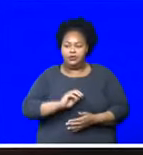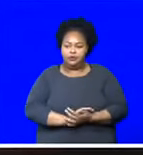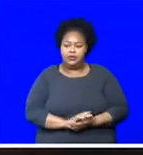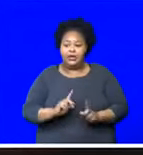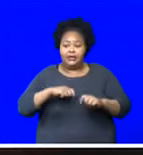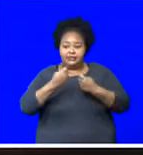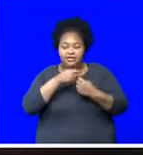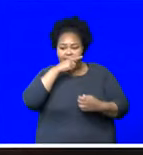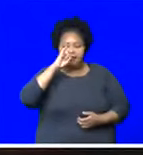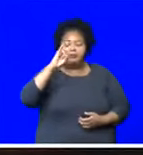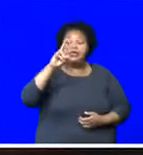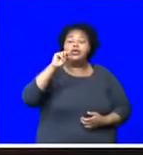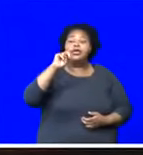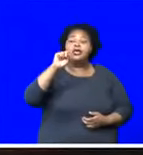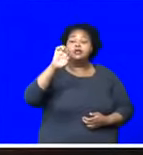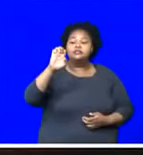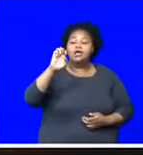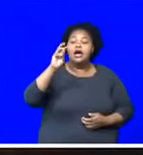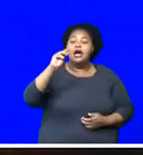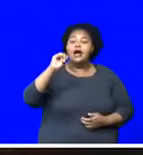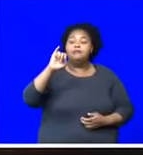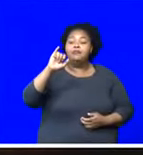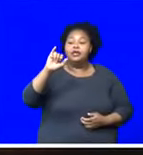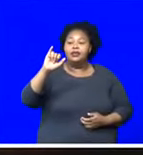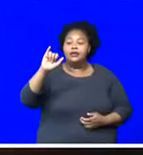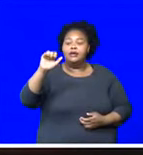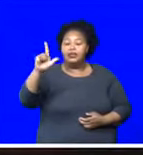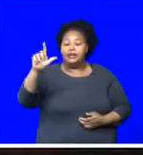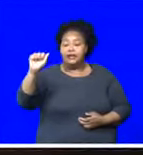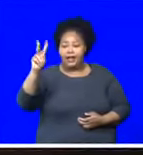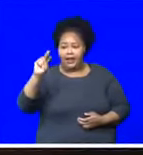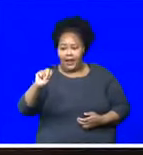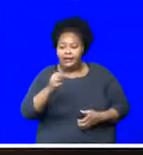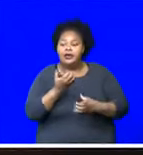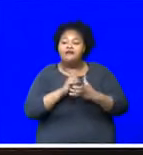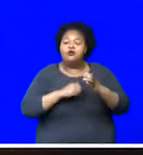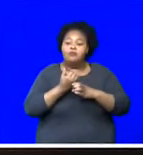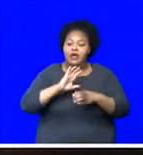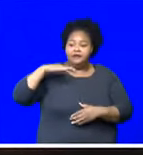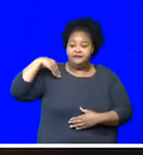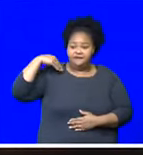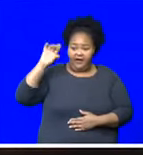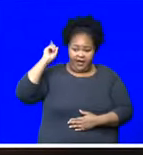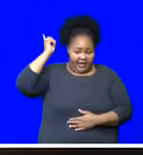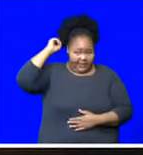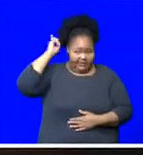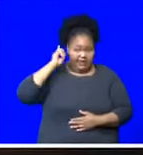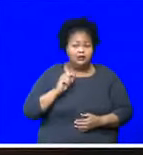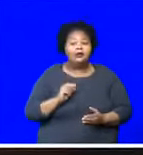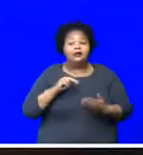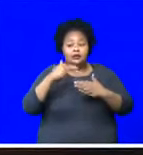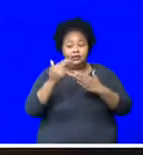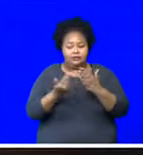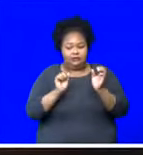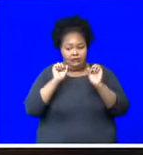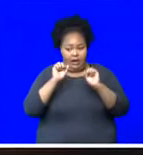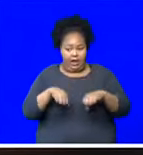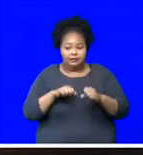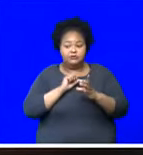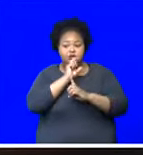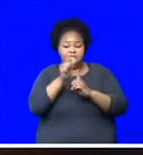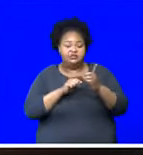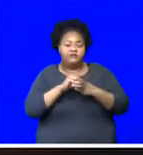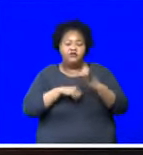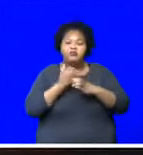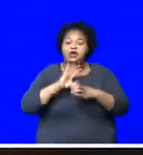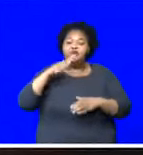Licembu le-Inter Milan la-7 lase-Taliyane selingene esivumelwaneni nelicembu le-Chelsea lase-Ngilandi ukuthi umdlali Romelu Lukaku wekutala 7